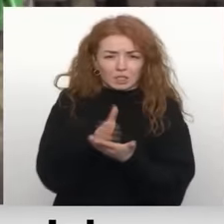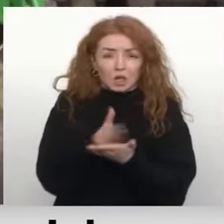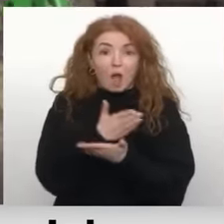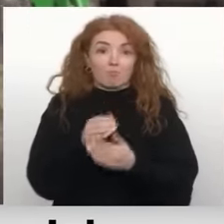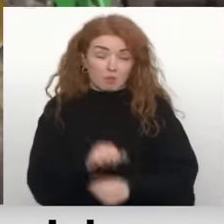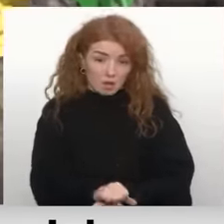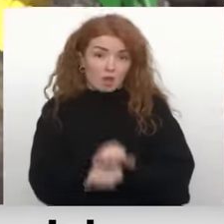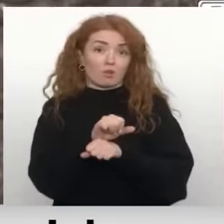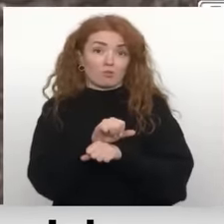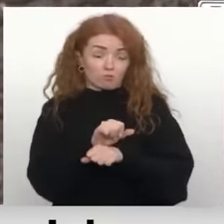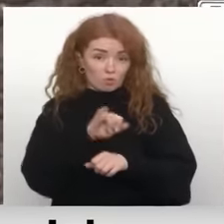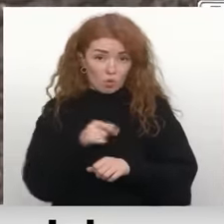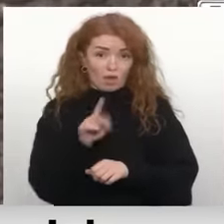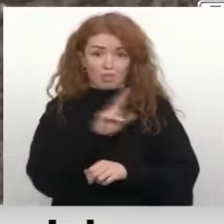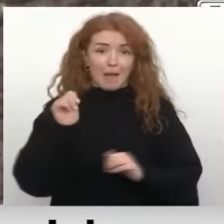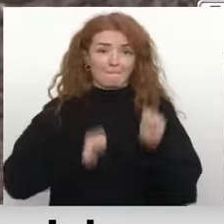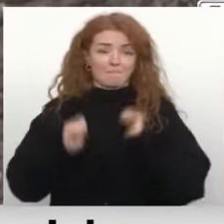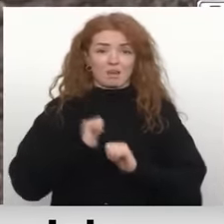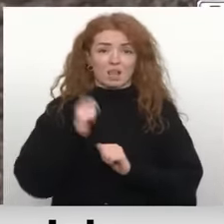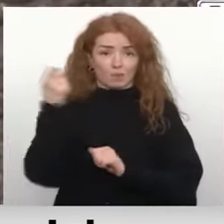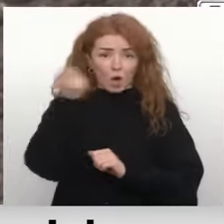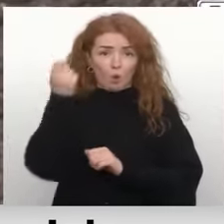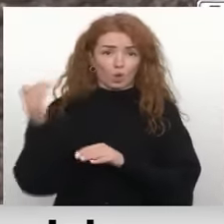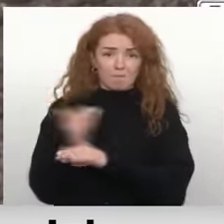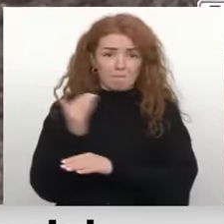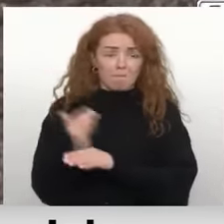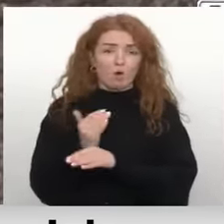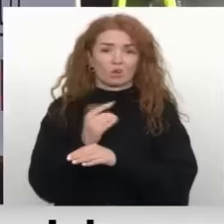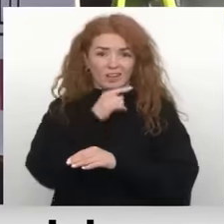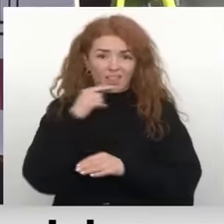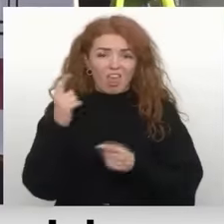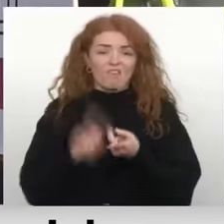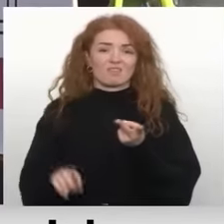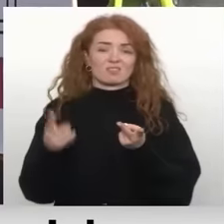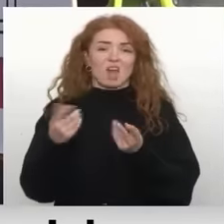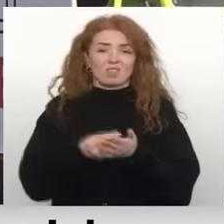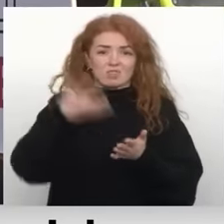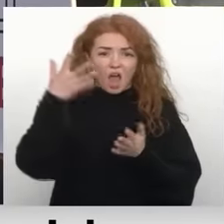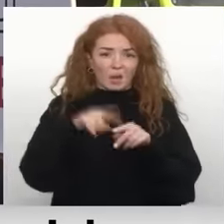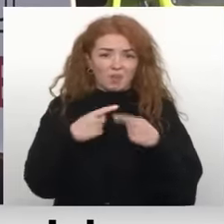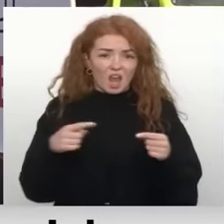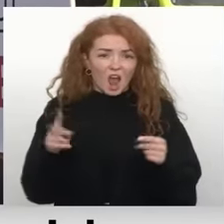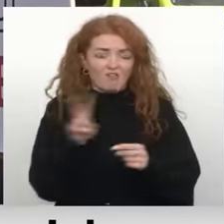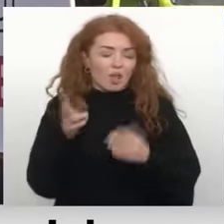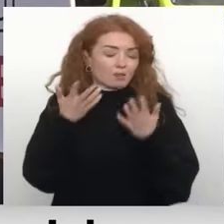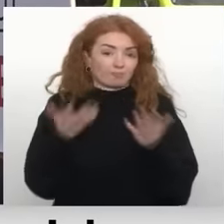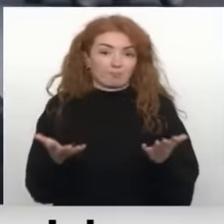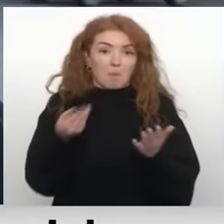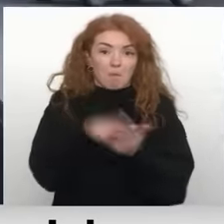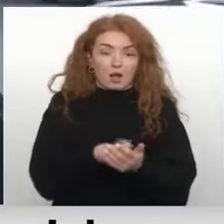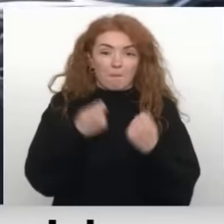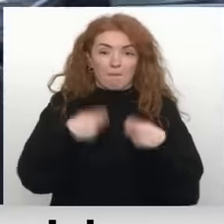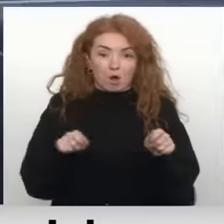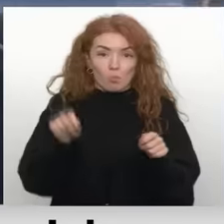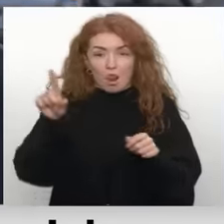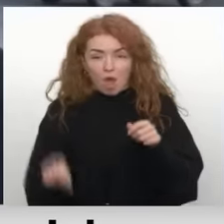ir kaut kāda neapmierinātība. Graudu imports, Krievija, dārgie minerāļi, tas viss ļoti ietekmē. Pērkam un pārdonam graudus, palētāk